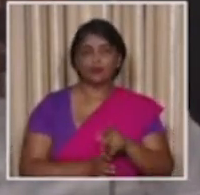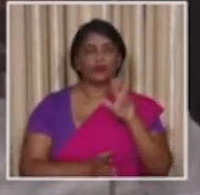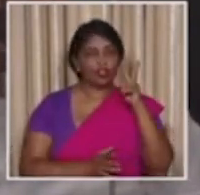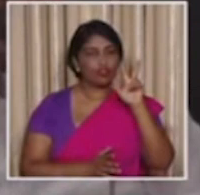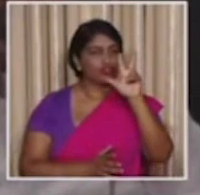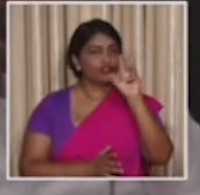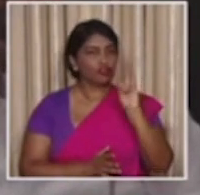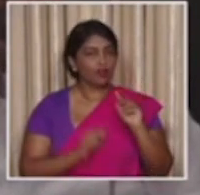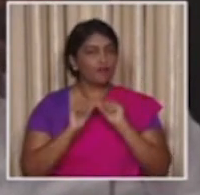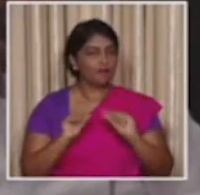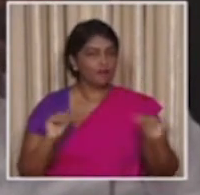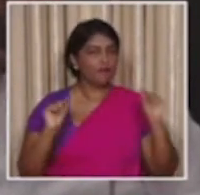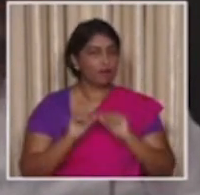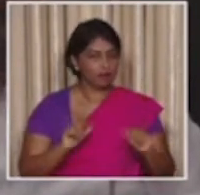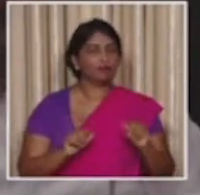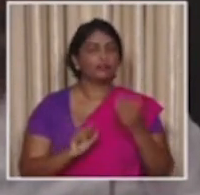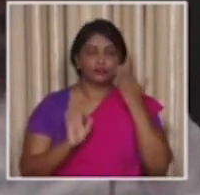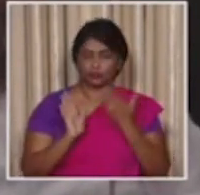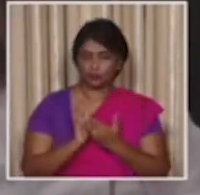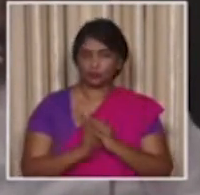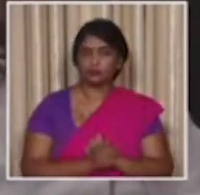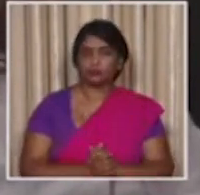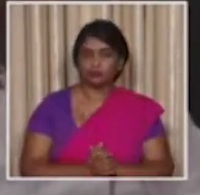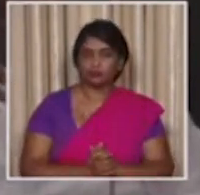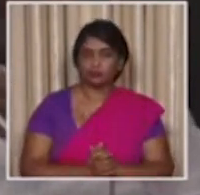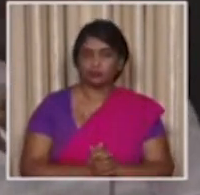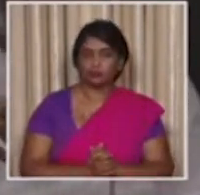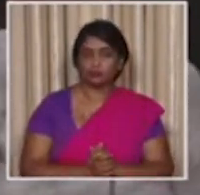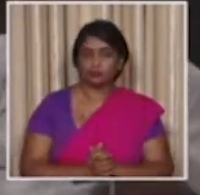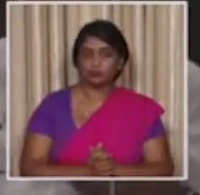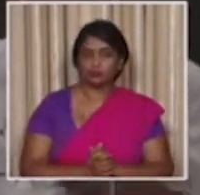සහ 83 වෙනි වගන්තියෙන් ගම්‍යමාන වෙන්නේ.